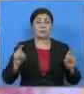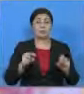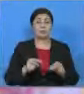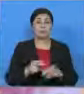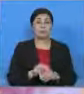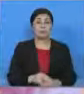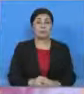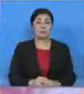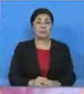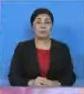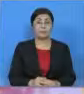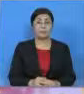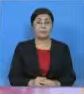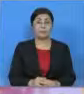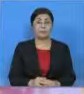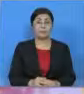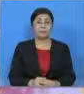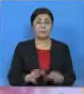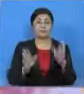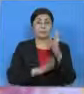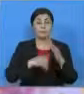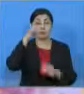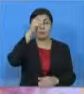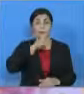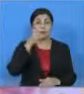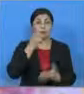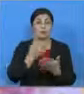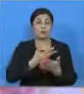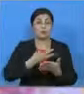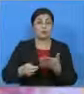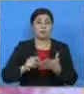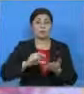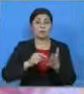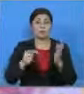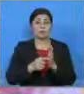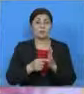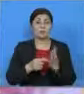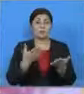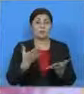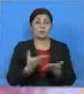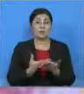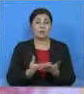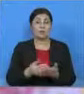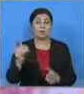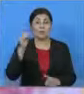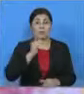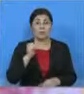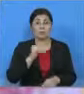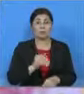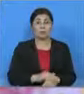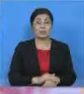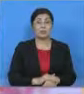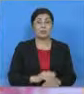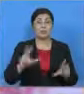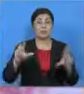ремонт в основном здании. За последний год приобретены кабинеты робототехники, кабинет физики,